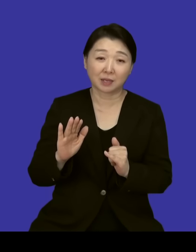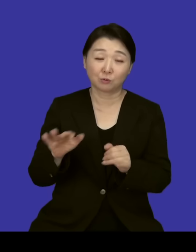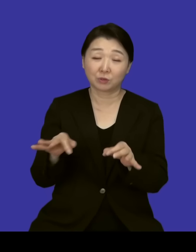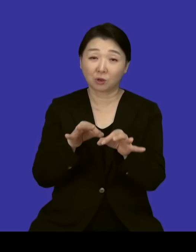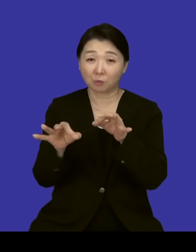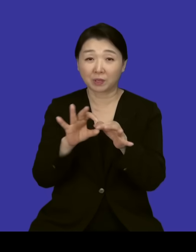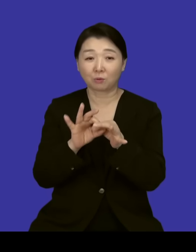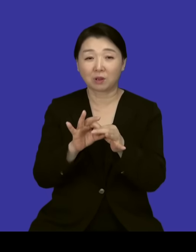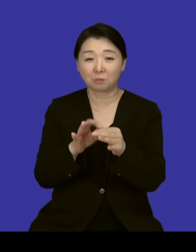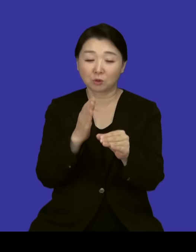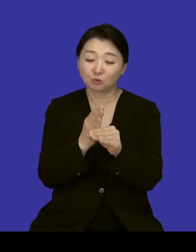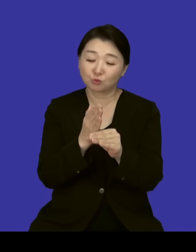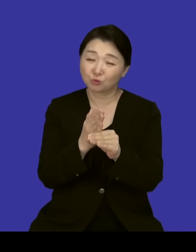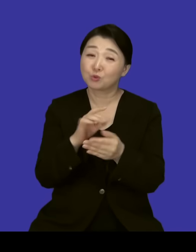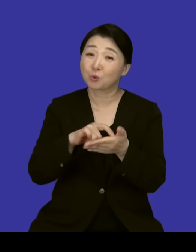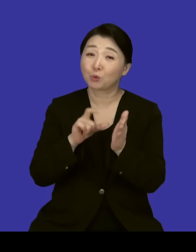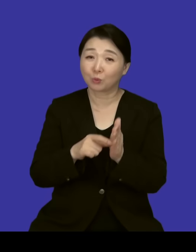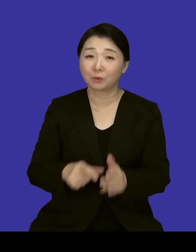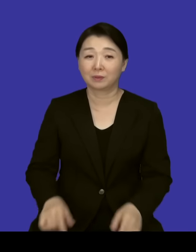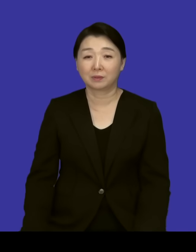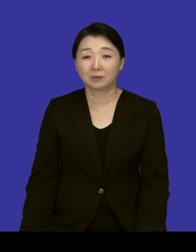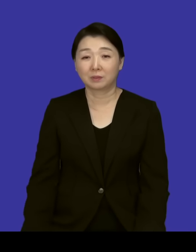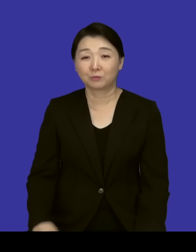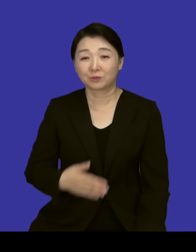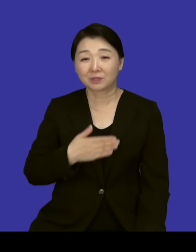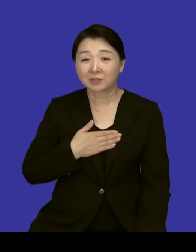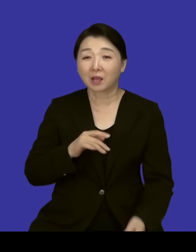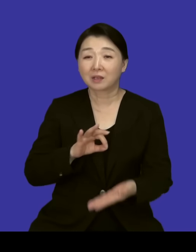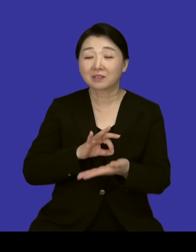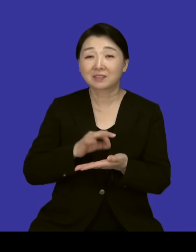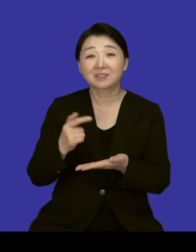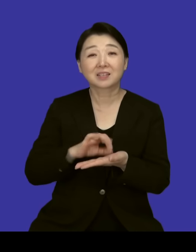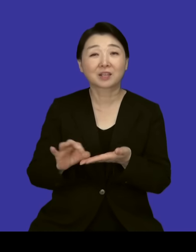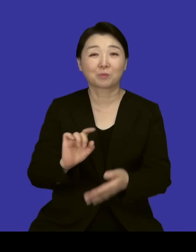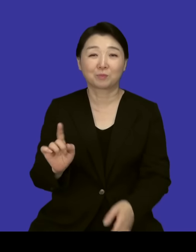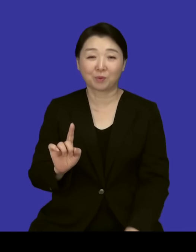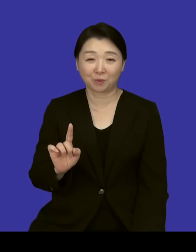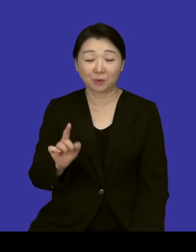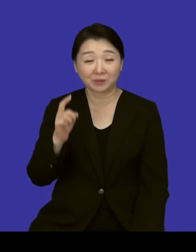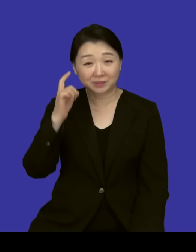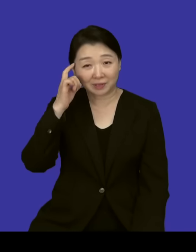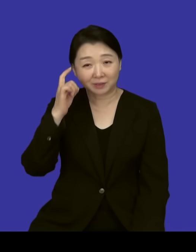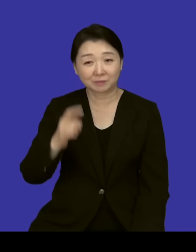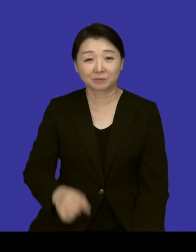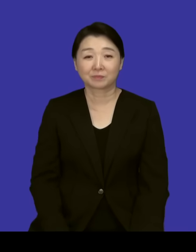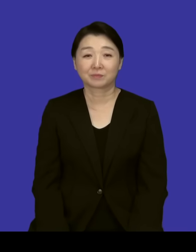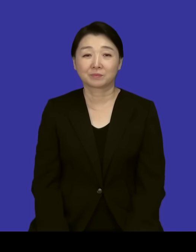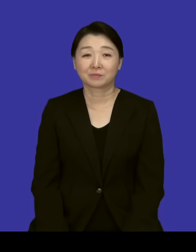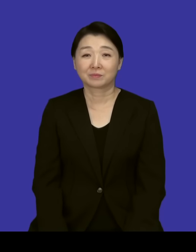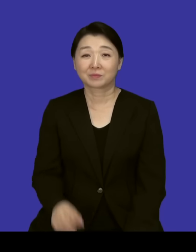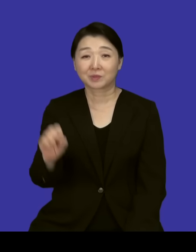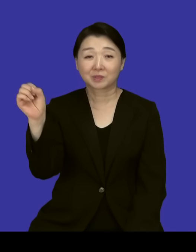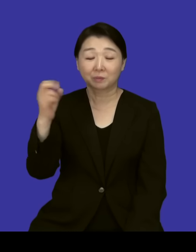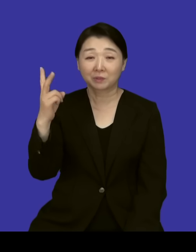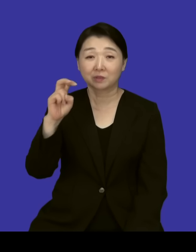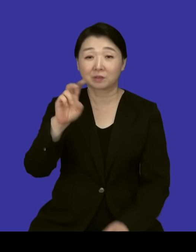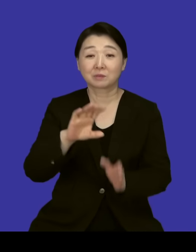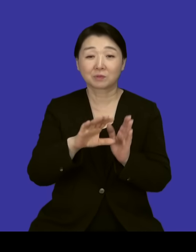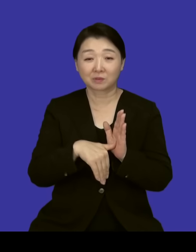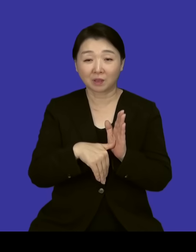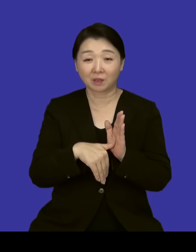예. 그런 사람인데 아유 무슨 나 같은 사람을 크게 쓰신다고 라고 했었는데 갑자기